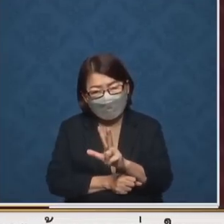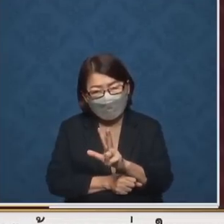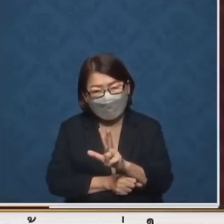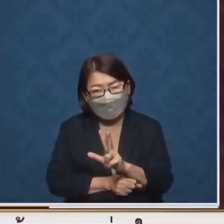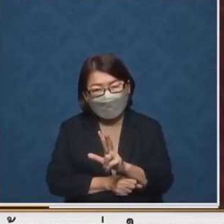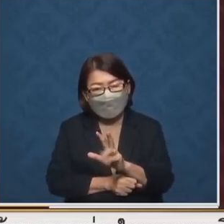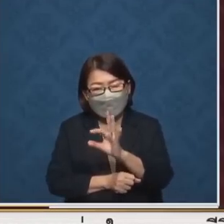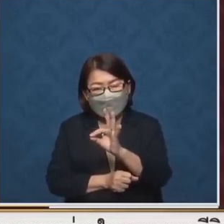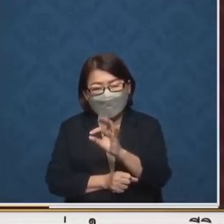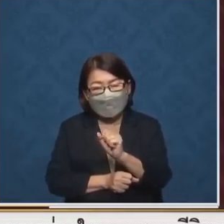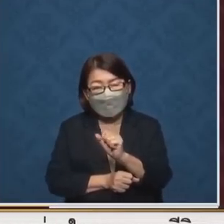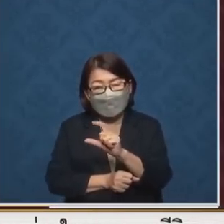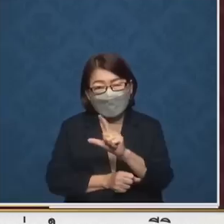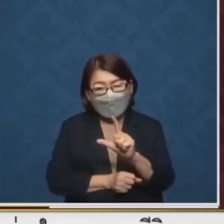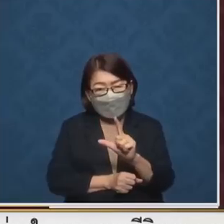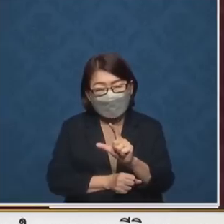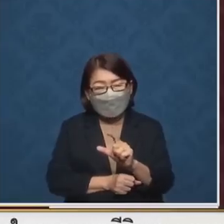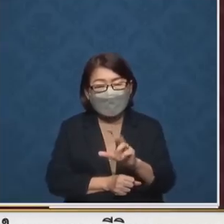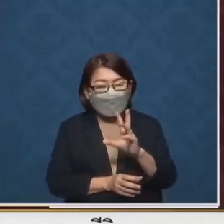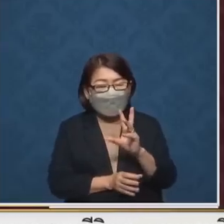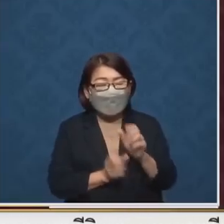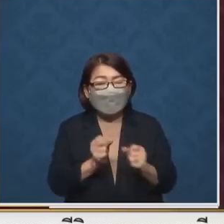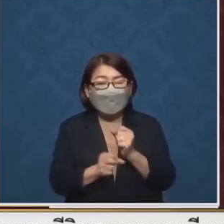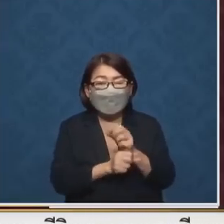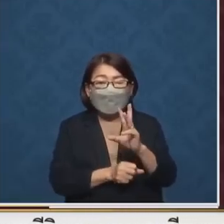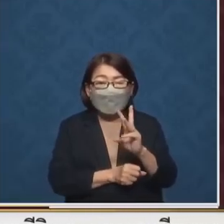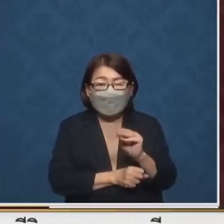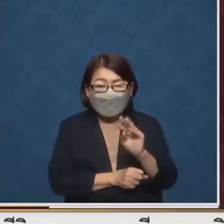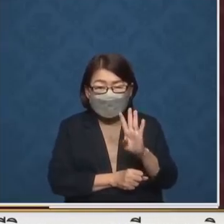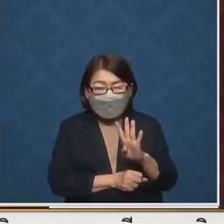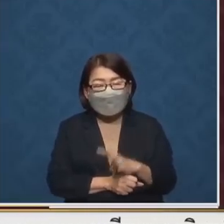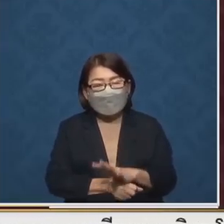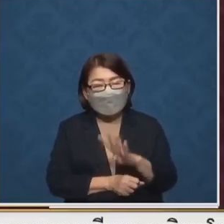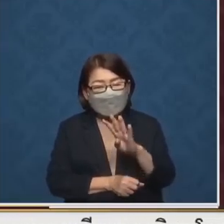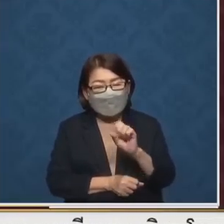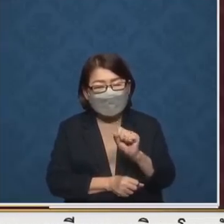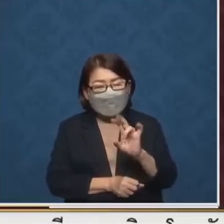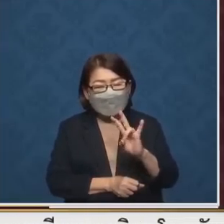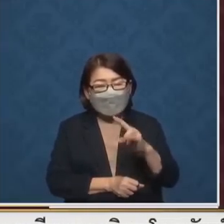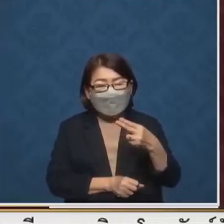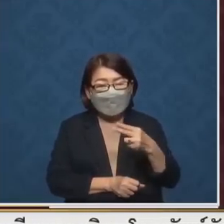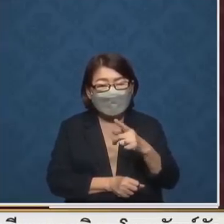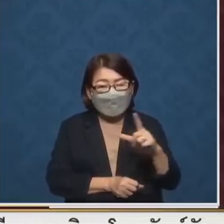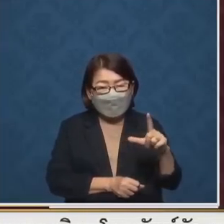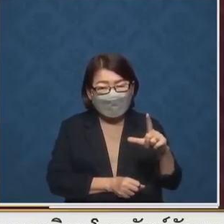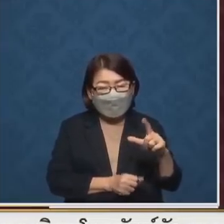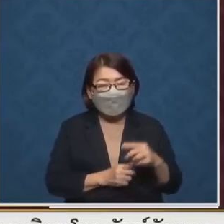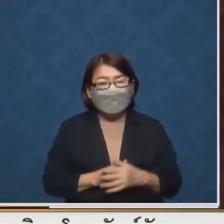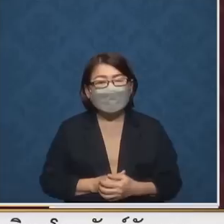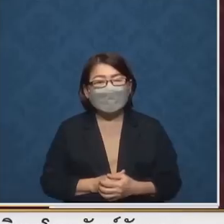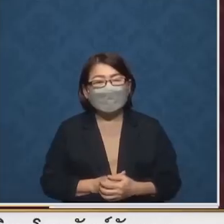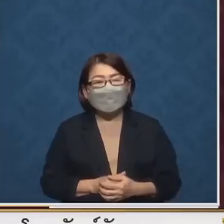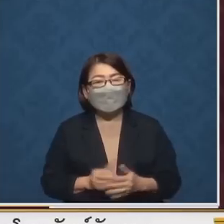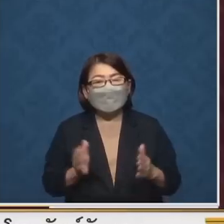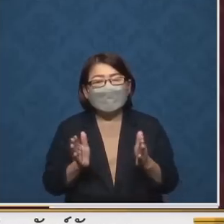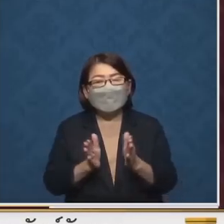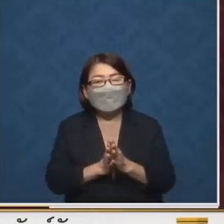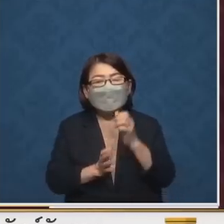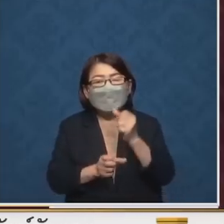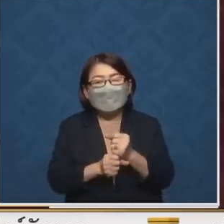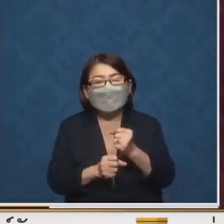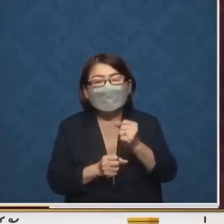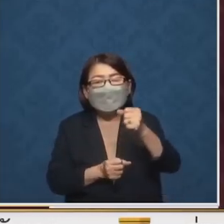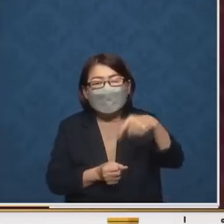9 แสนกวาล้านทั้ง 6-44 แน 7 มืนล้านเอาไปทำแอปเปาตัง